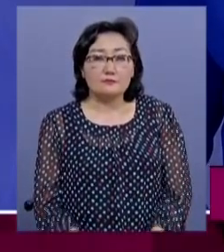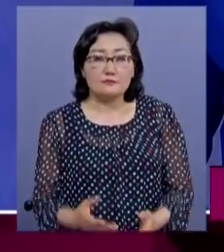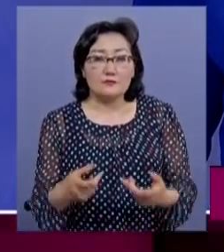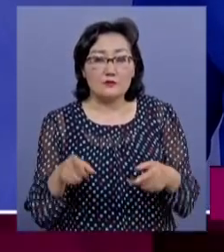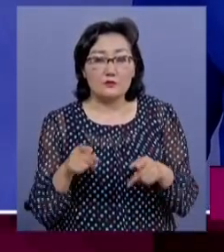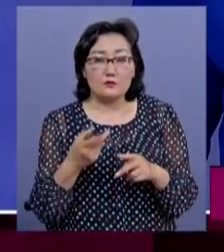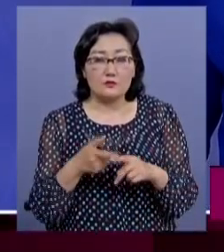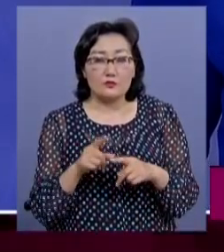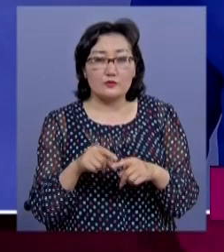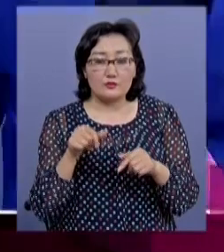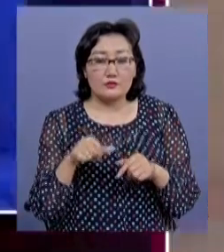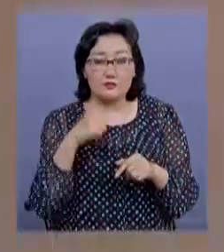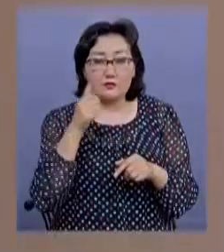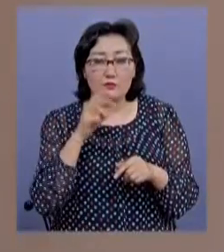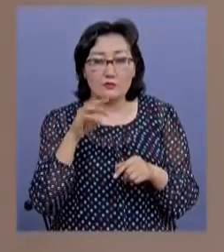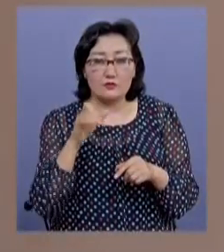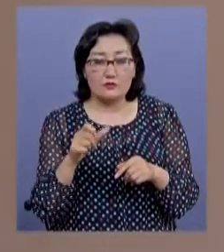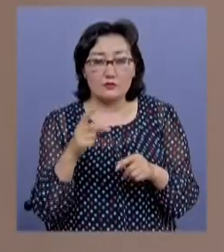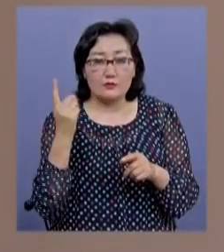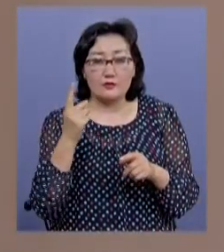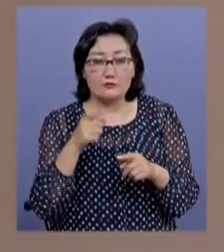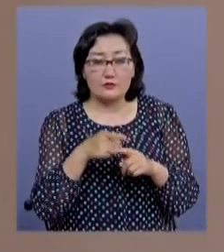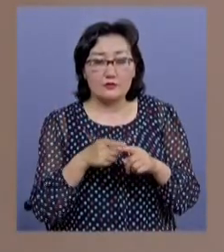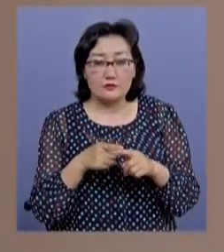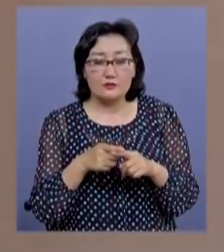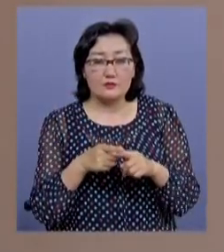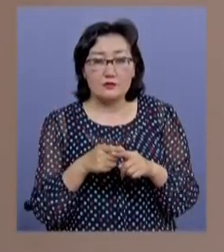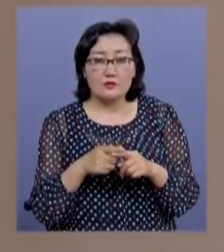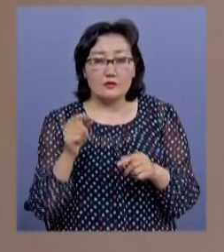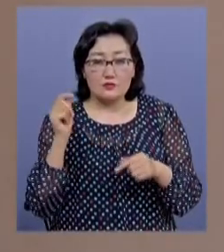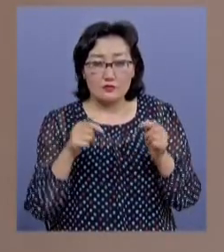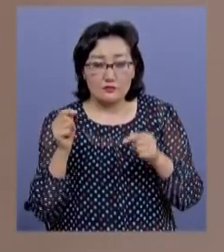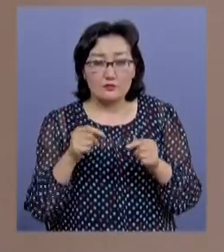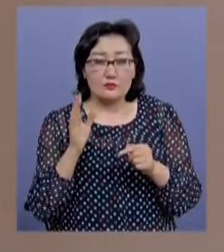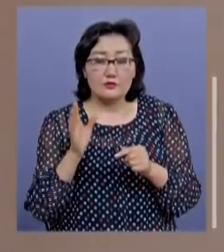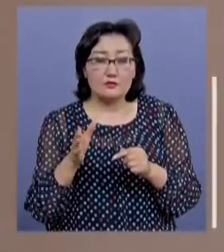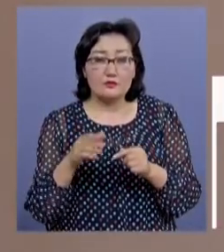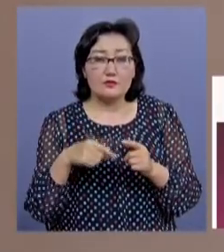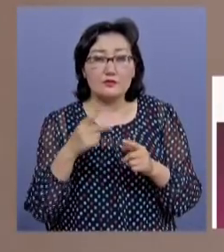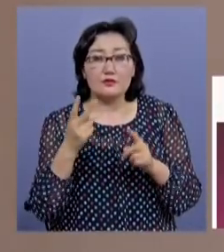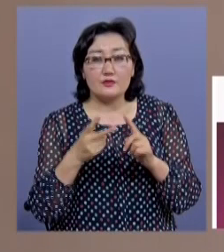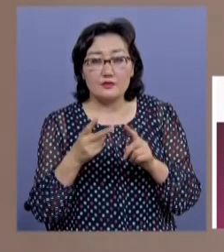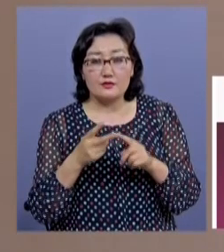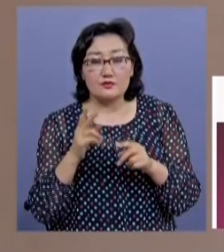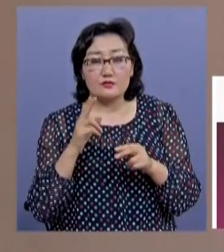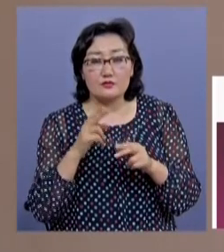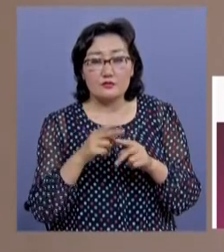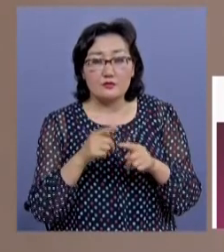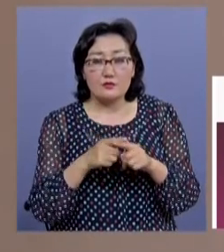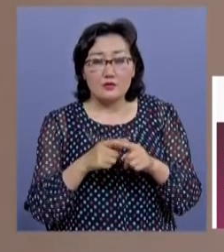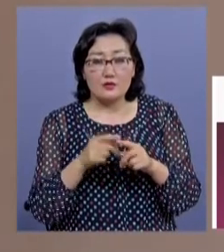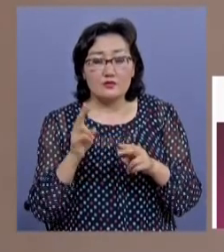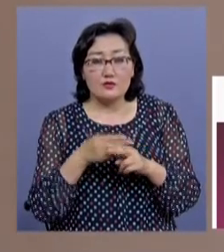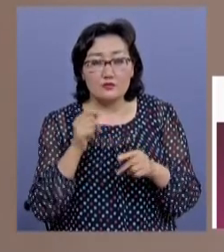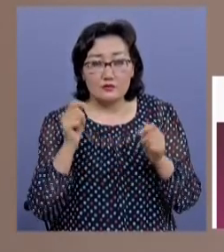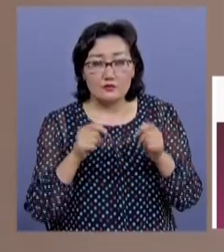Осы жылғы маусым айының бірінші жартысы жауын шашынды болса, екінші жартысы жауын шашынсыз